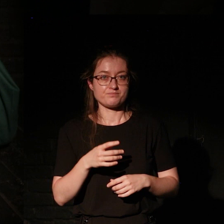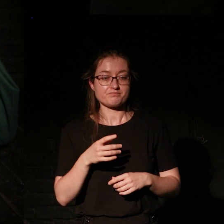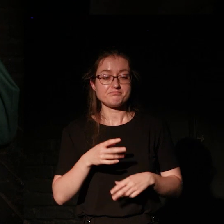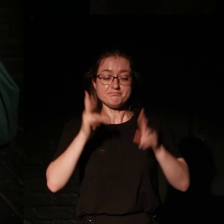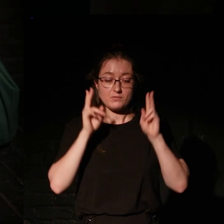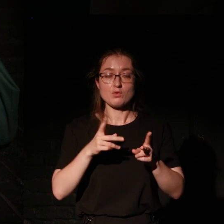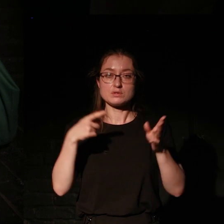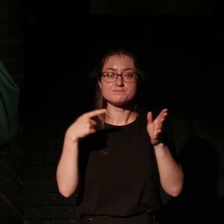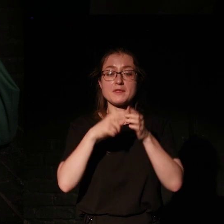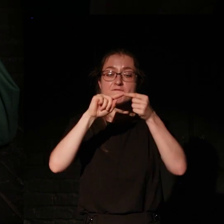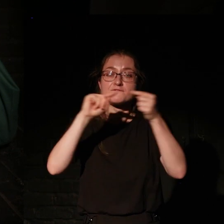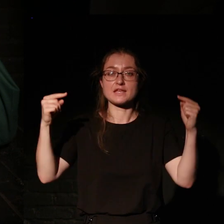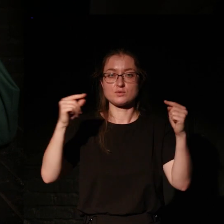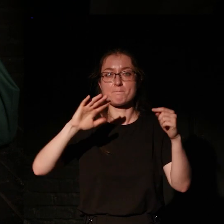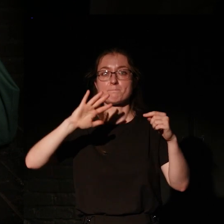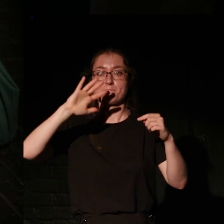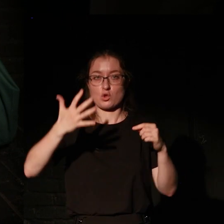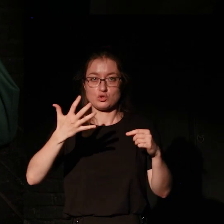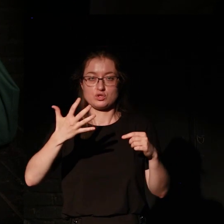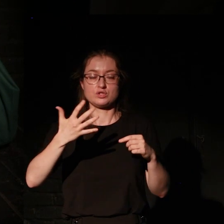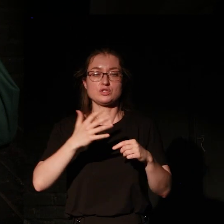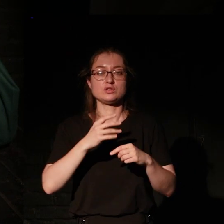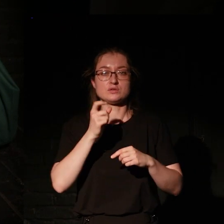to jest tak mały list, że on nawet nie ma podziału